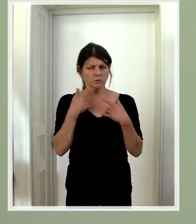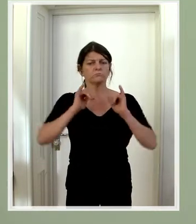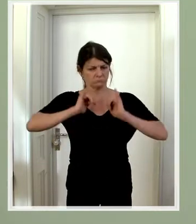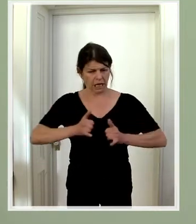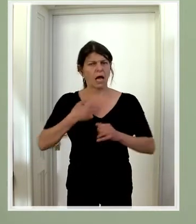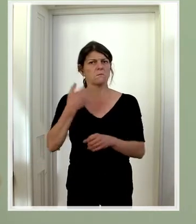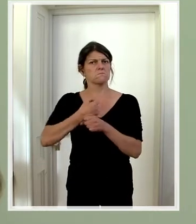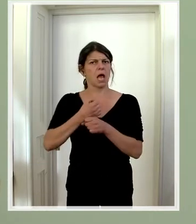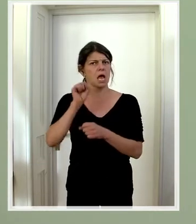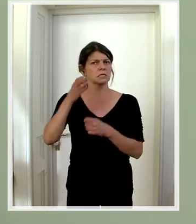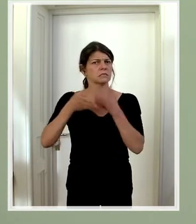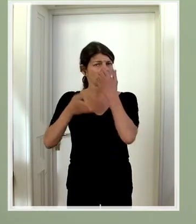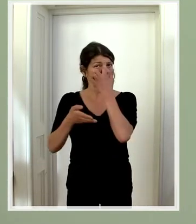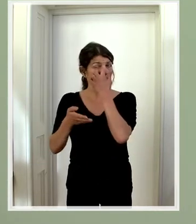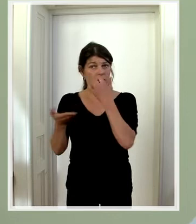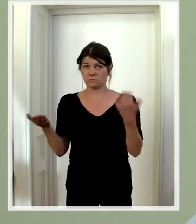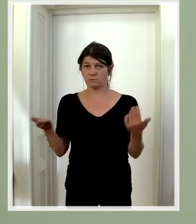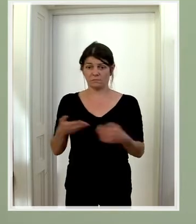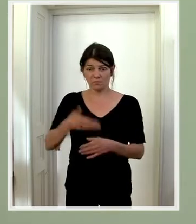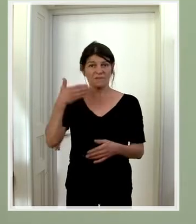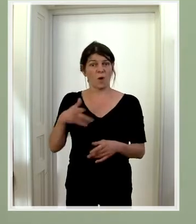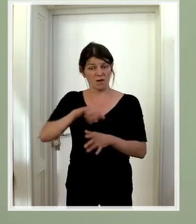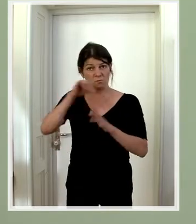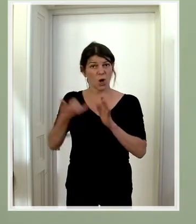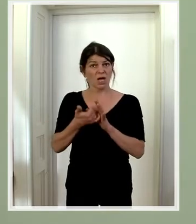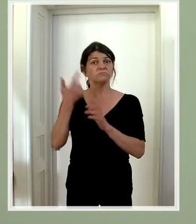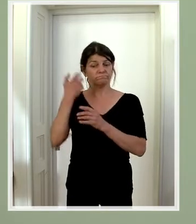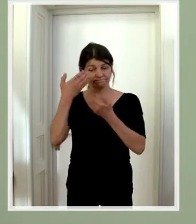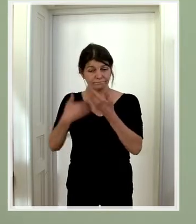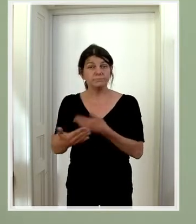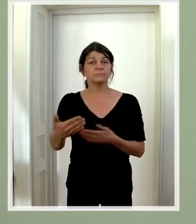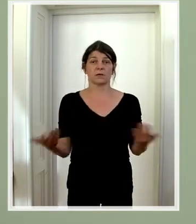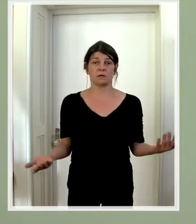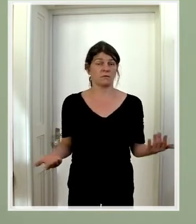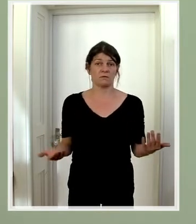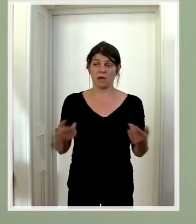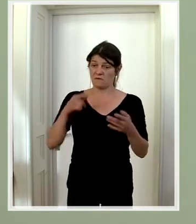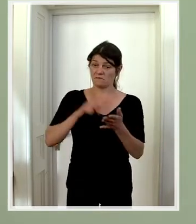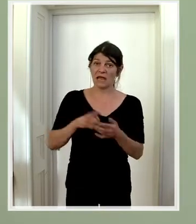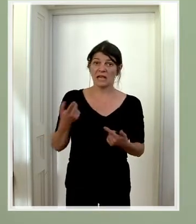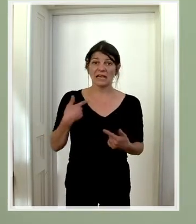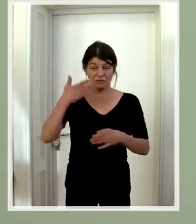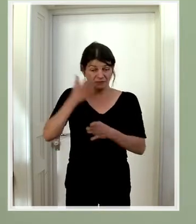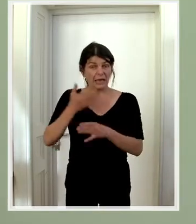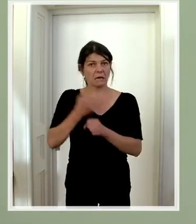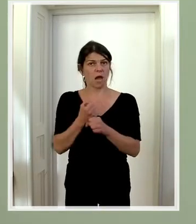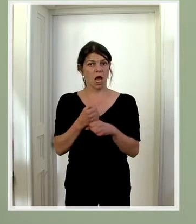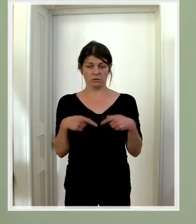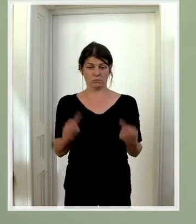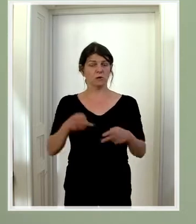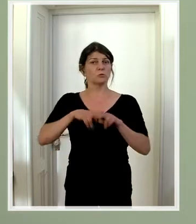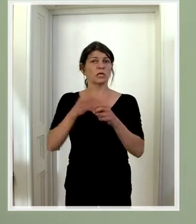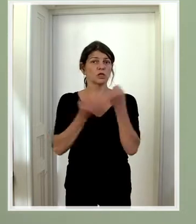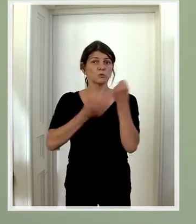S-Bahn, also bevor man das Projekt weiterführt, weil wenn einmal etwas gemacht ist, ist es noch schwieriger,